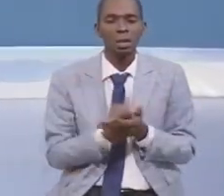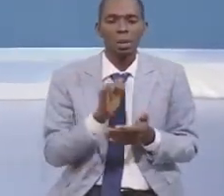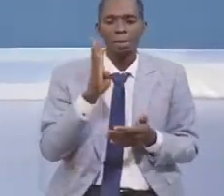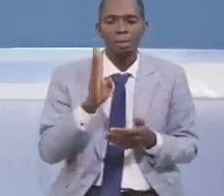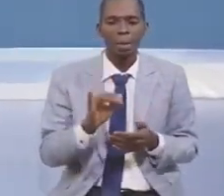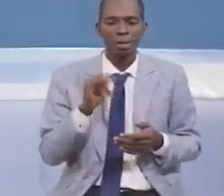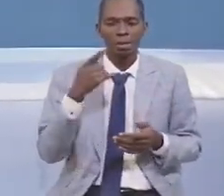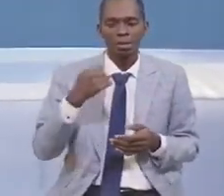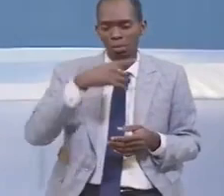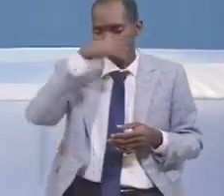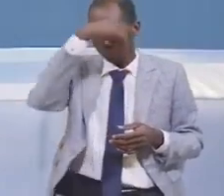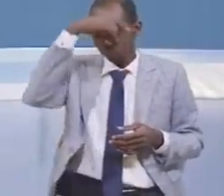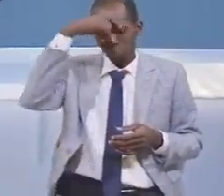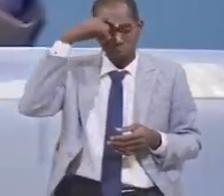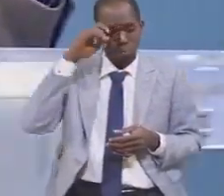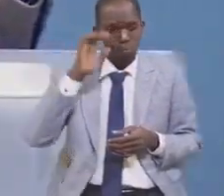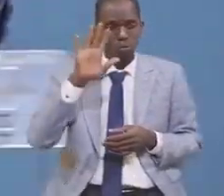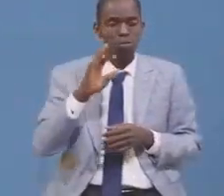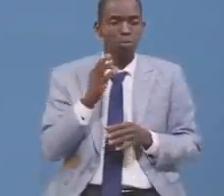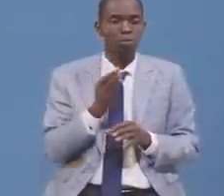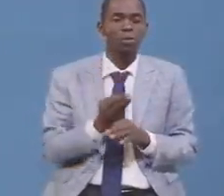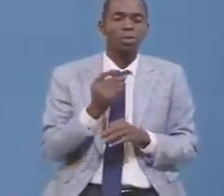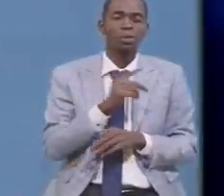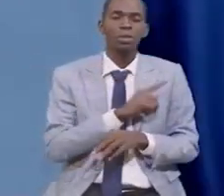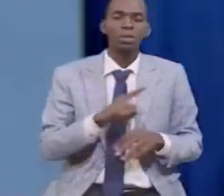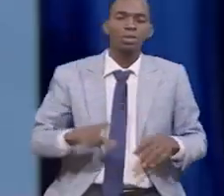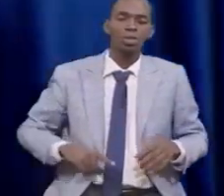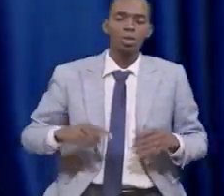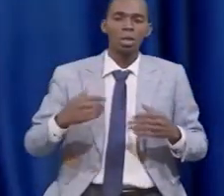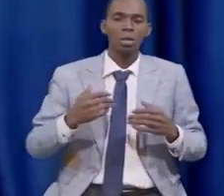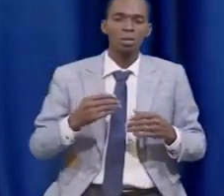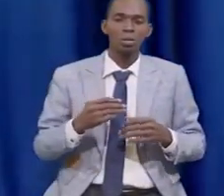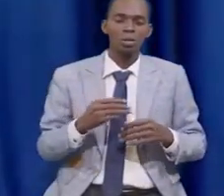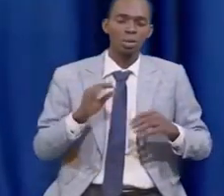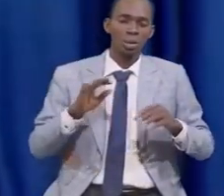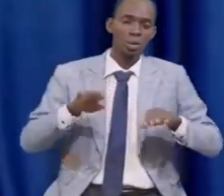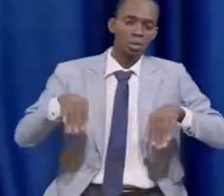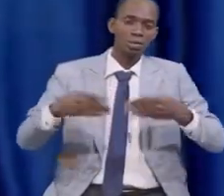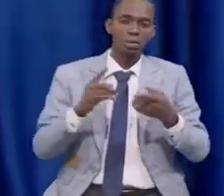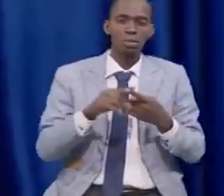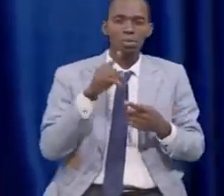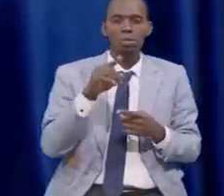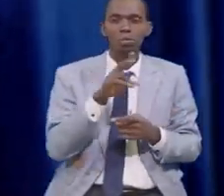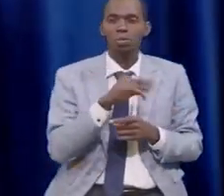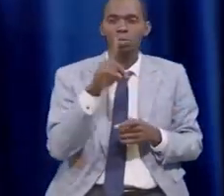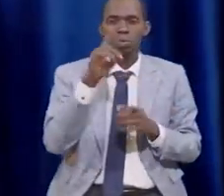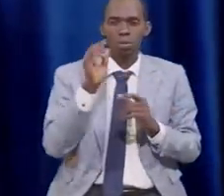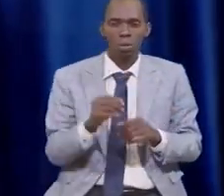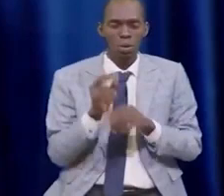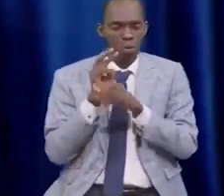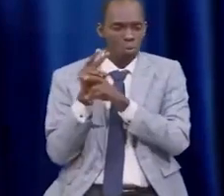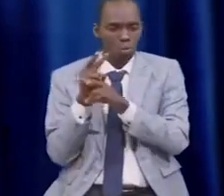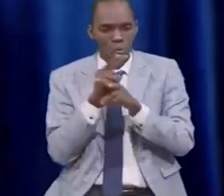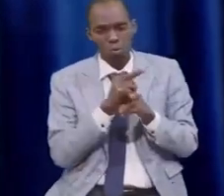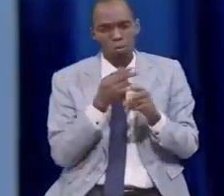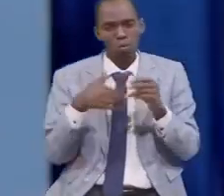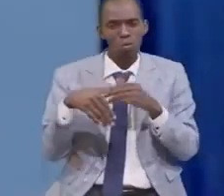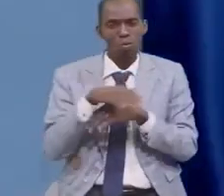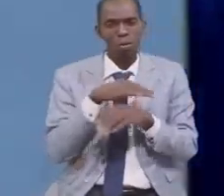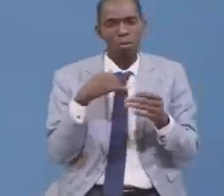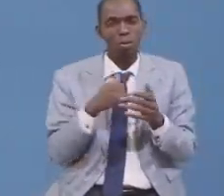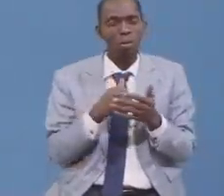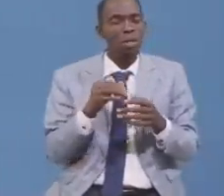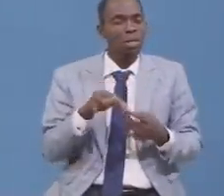your face the Lord has given this to you, nobody can watch over them for you like you can